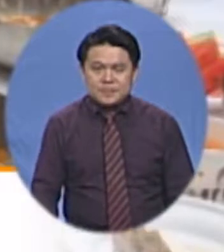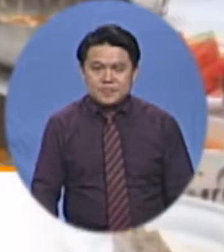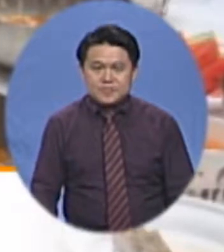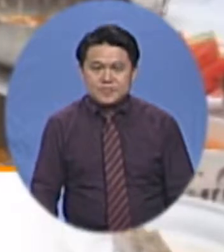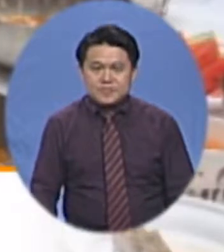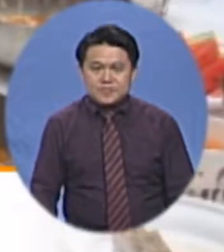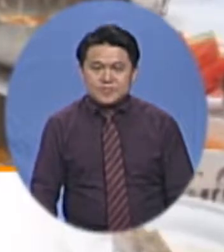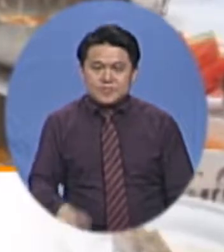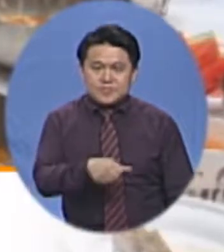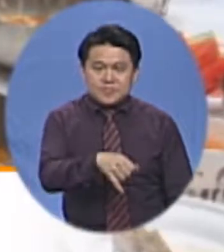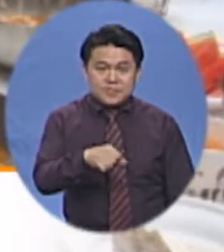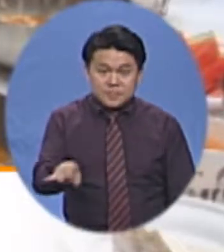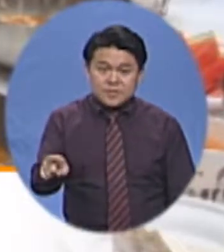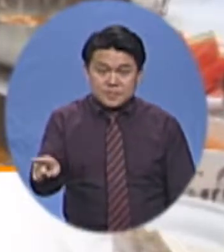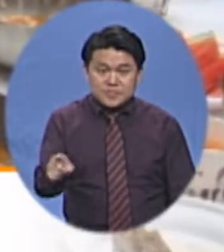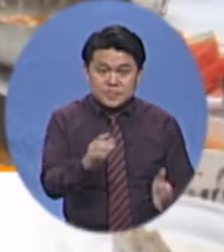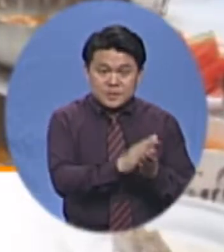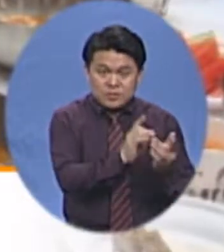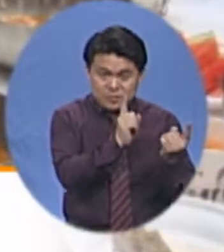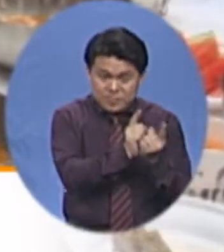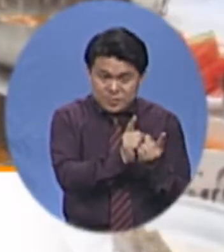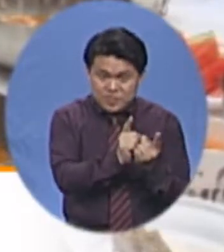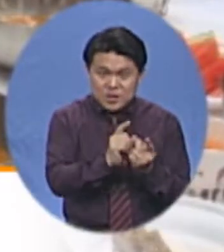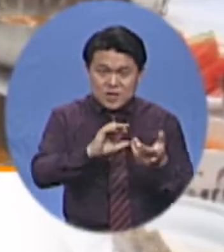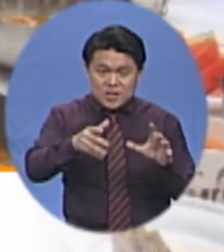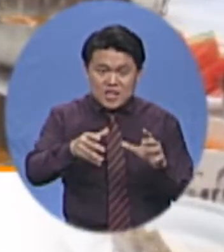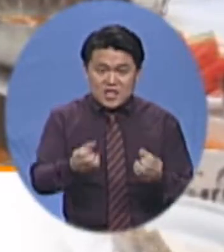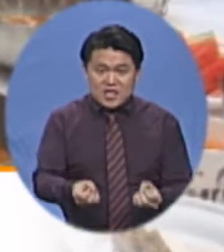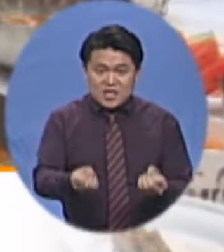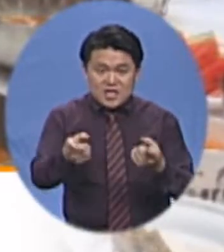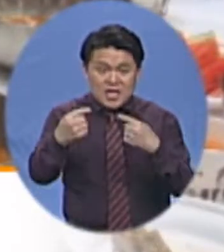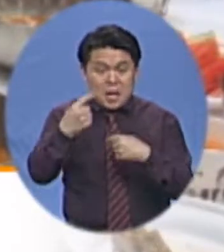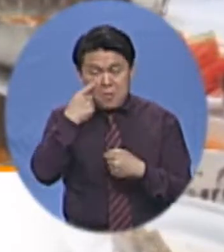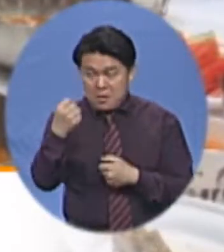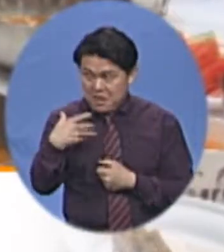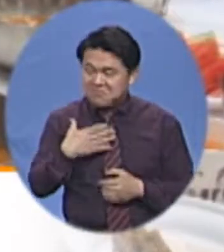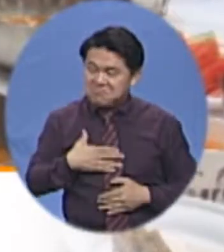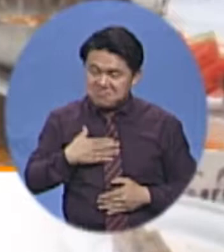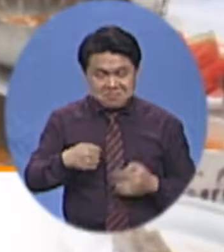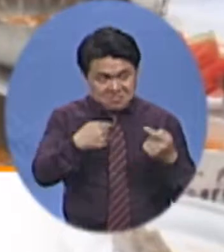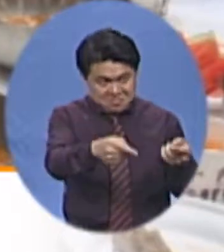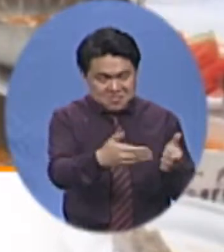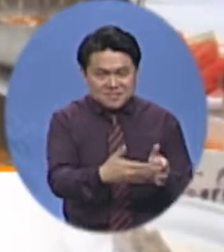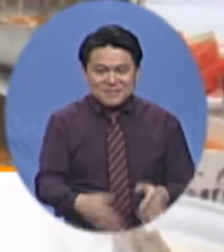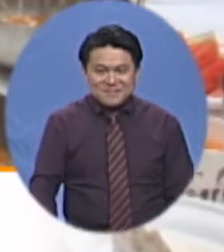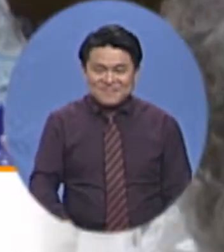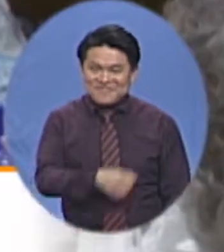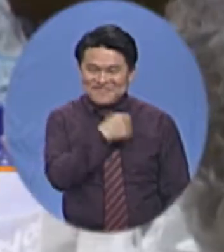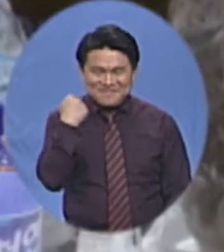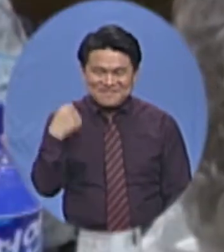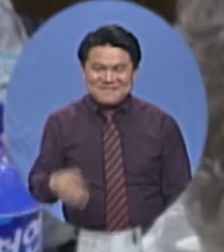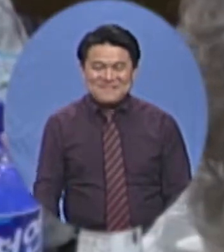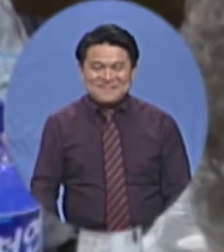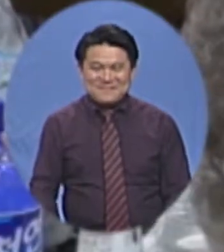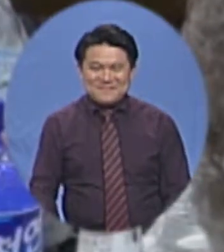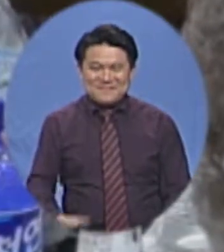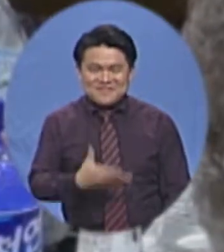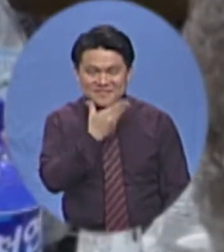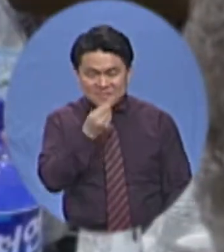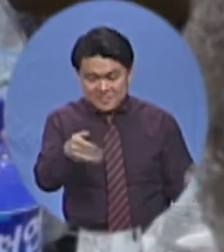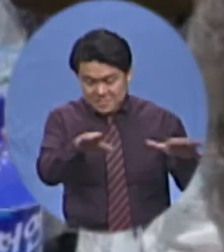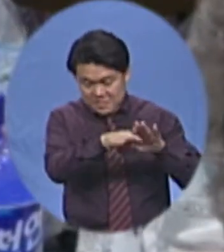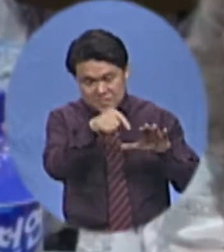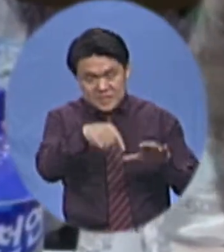자녀들이 친구도 만나고 이렇게 국가에서 행사하는 데는 참석하라고 그래서 왔습니다. 맛있어요.